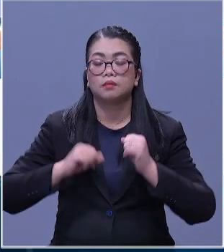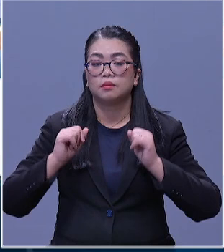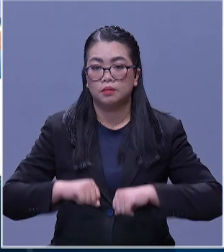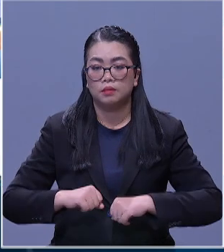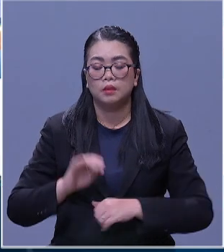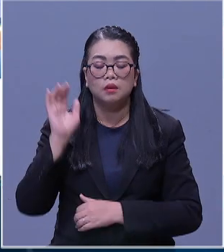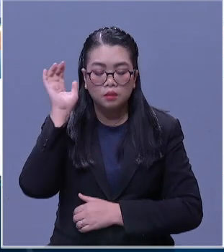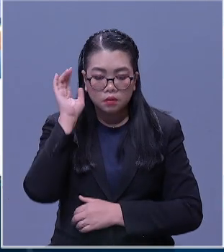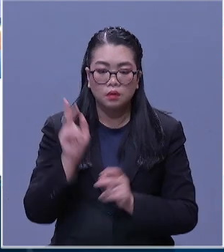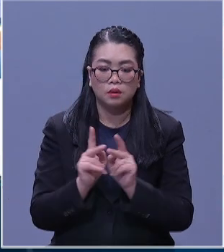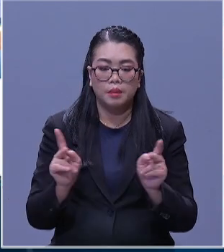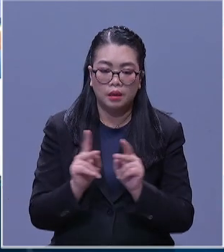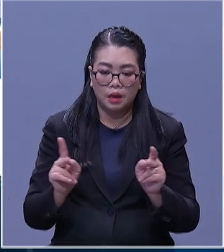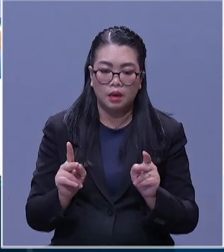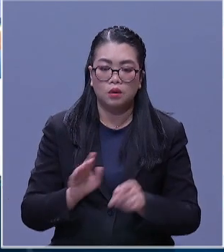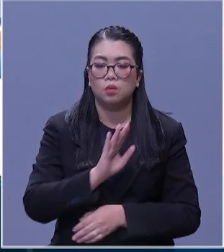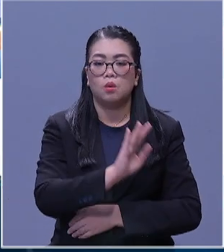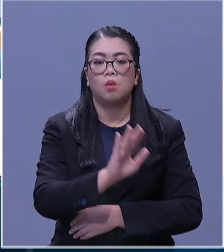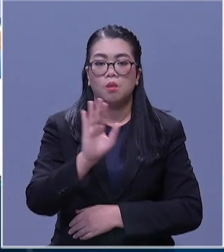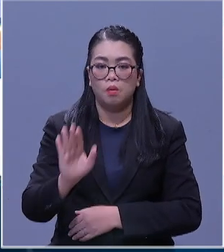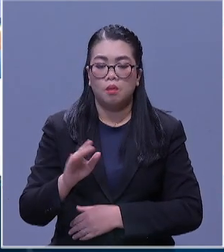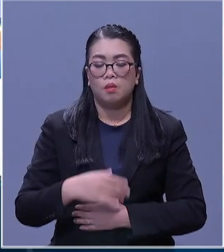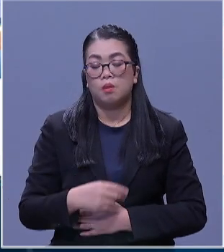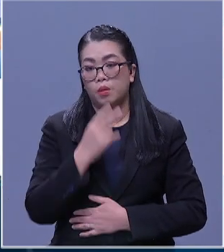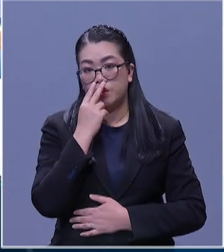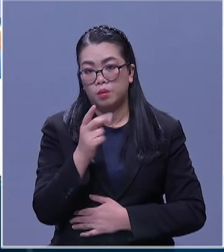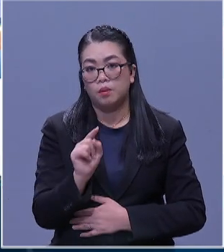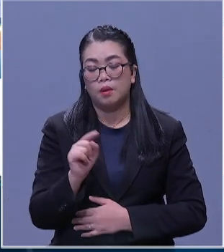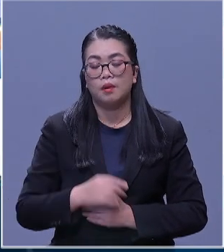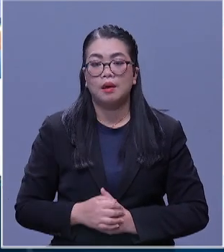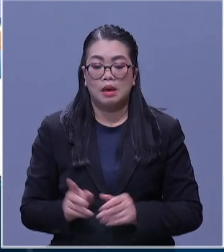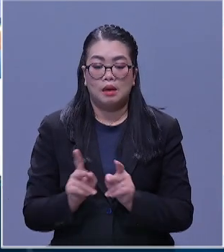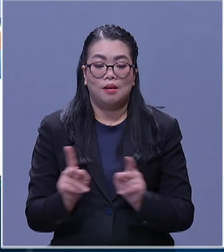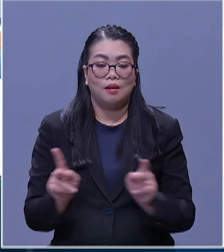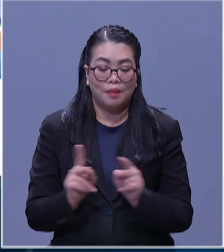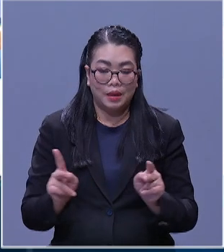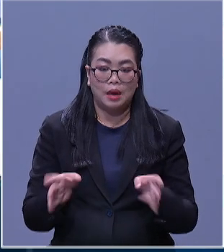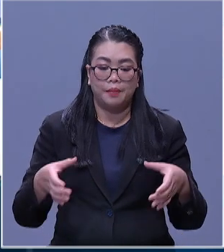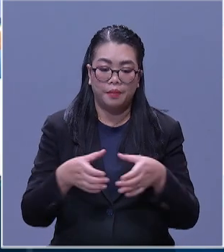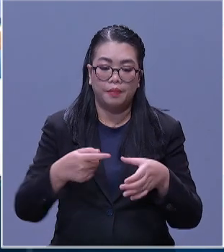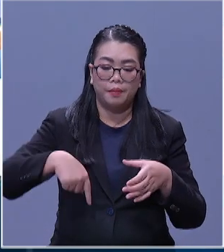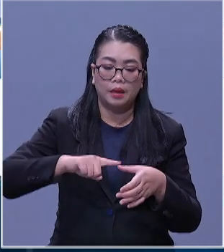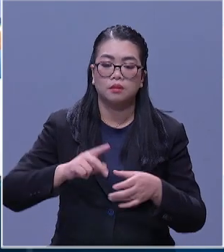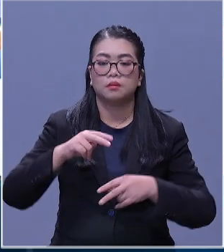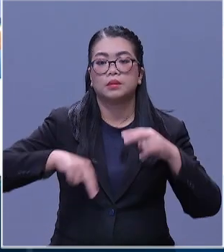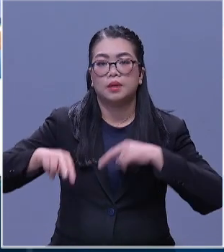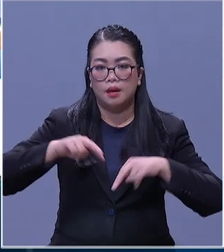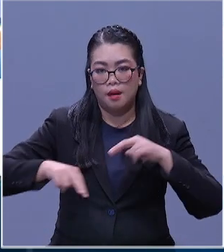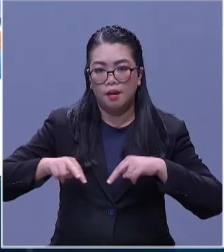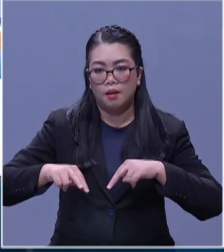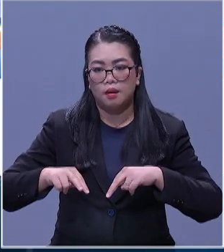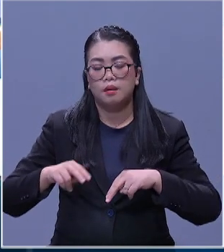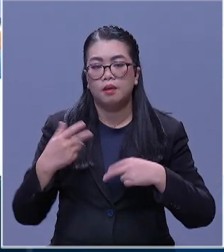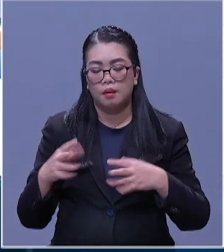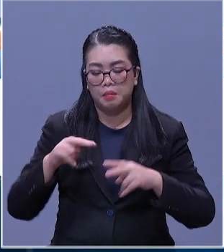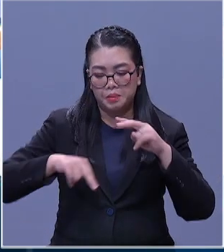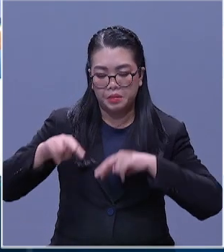กรรมการวินัยของพรรคนะคะคือคือเหมือนคุณเจี๊ยวก็มองว่าอันเนี้ยคือทางคณะกรรมการทางพรรคครับพิจารณาอย่างถถนแล้วใน